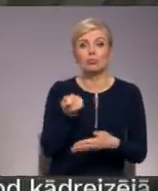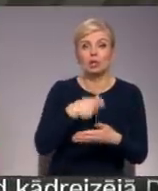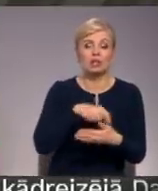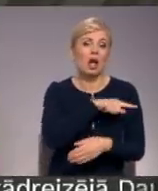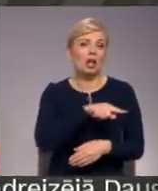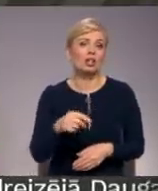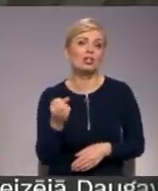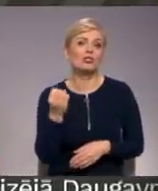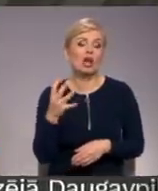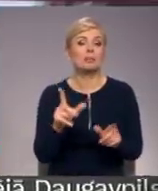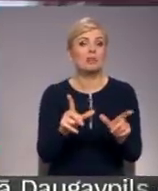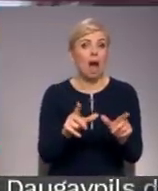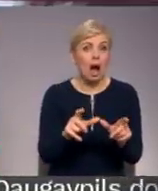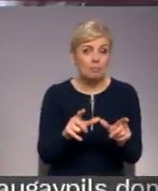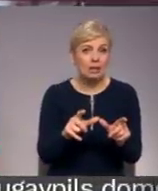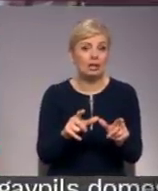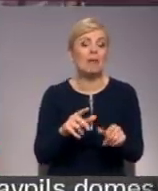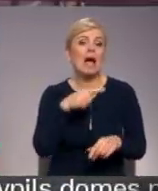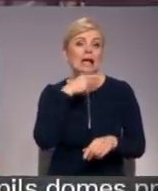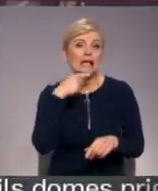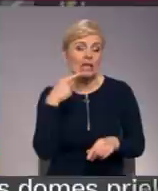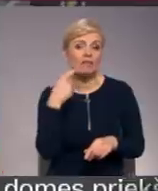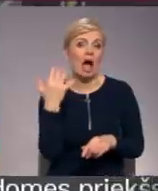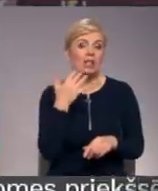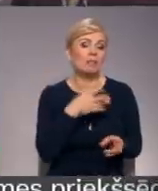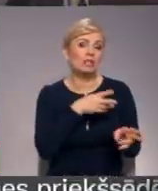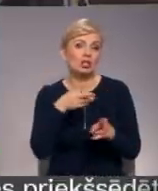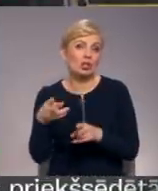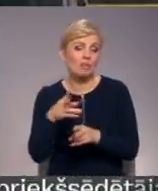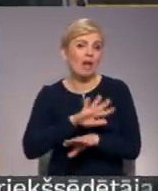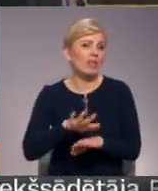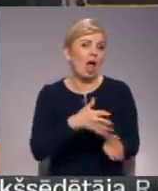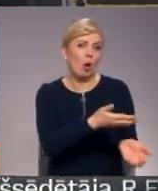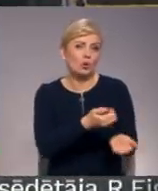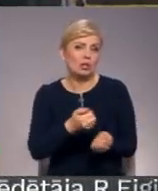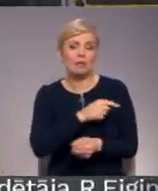līdz 14. aprīlim, savukārt Krievija ārzemju iebraucējus neuzņems līdz